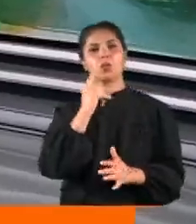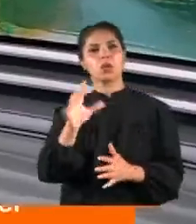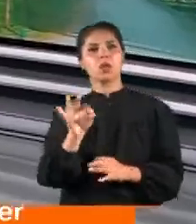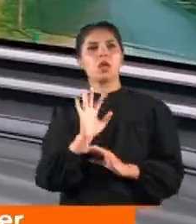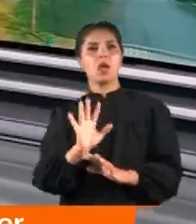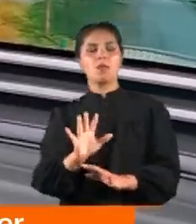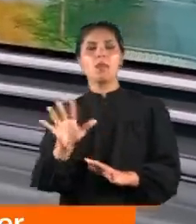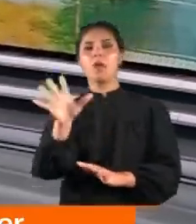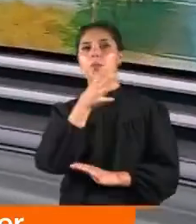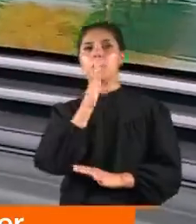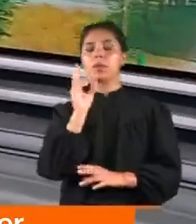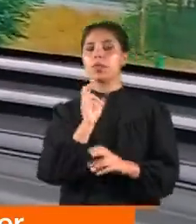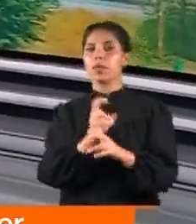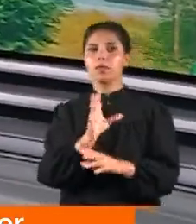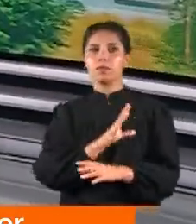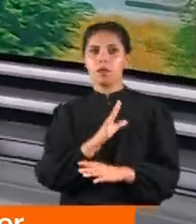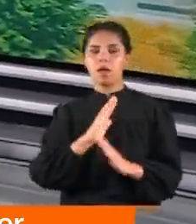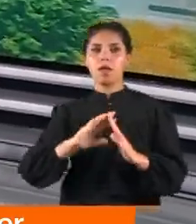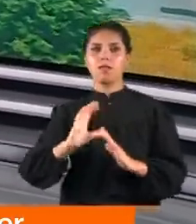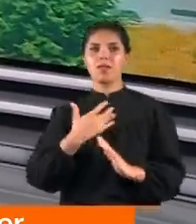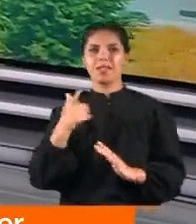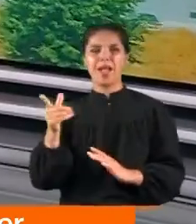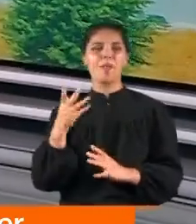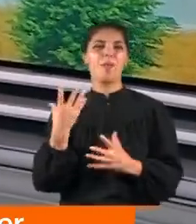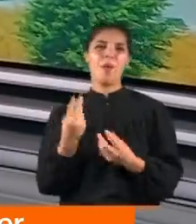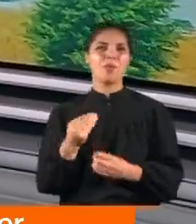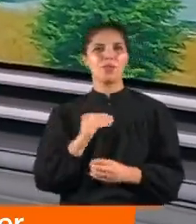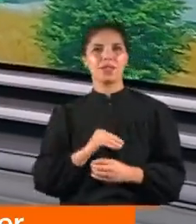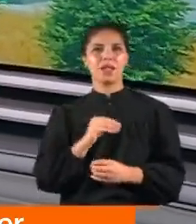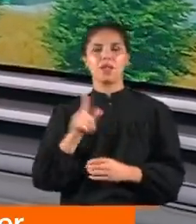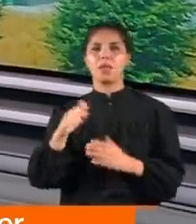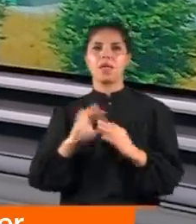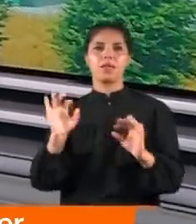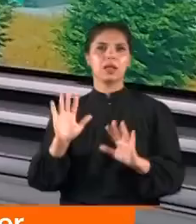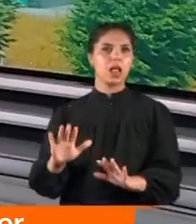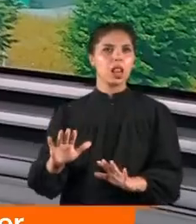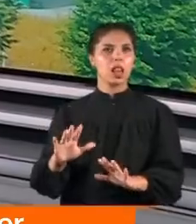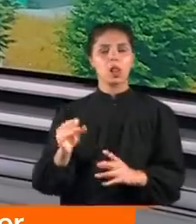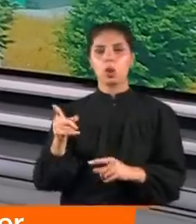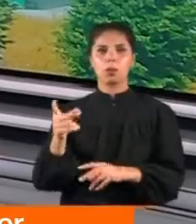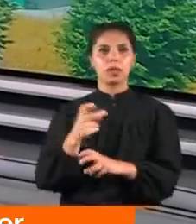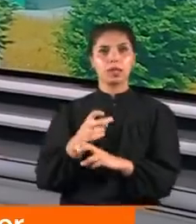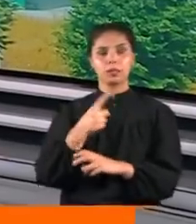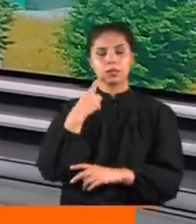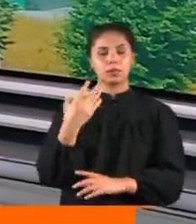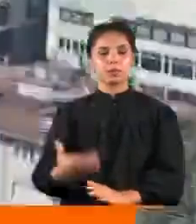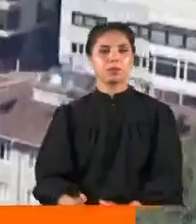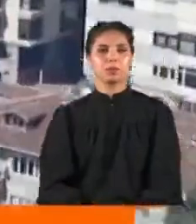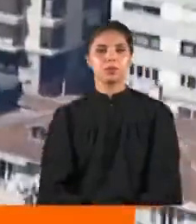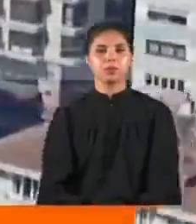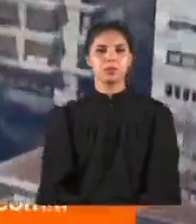Ama birçoğunun bilmediği riskleri var bunun. Ev sahibi olduğunuzu sanırken sizi evsiz bırakabilecek risklerden bahsediyoruz.